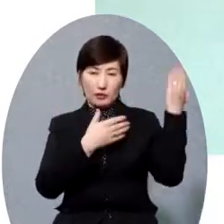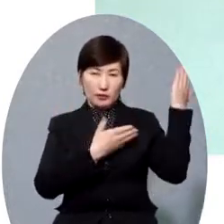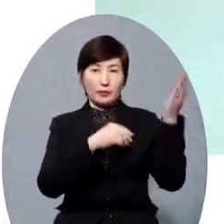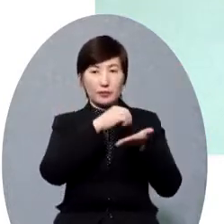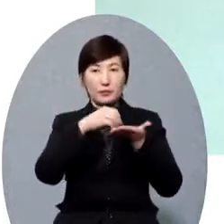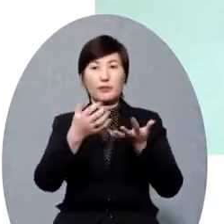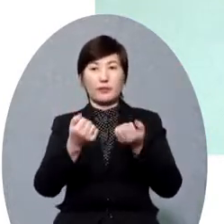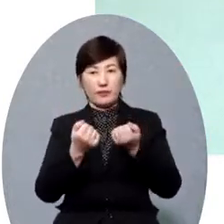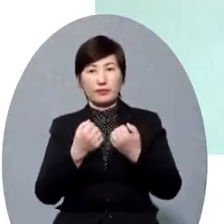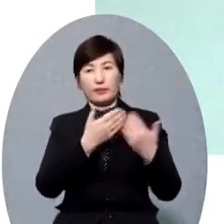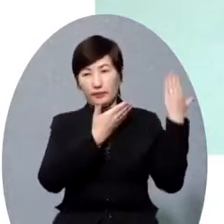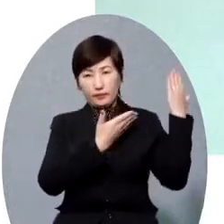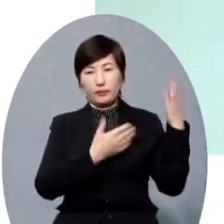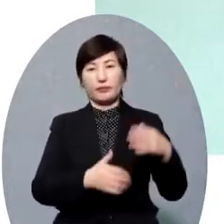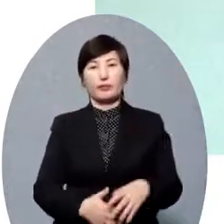гараатаг байгуул.